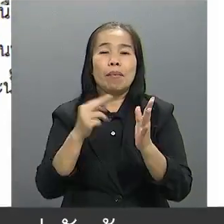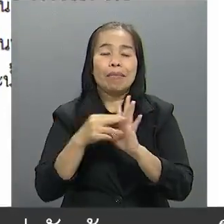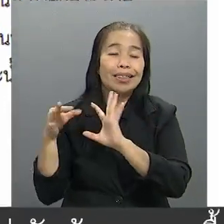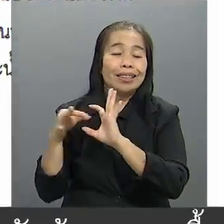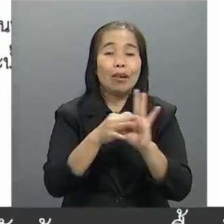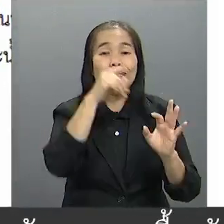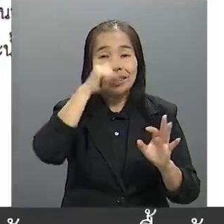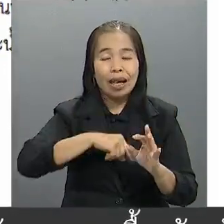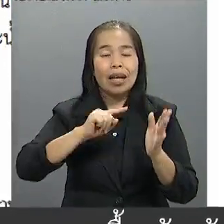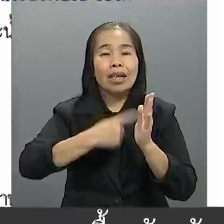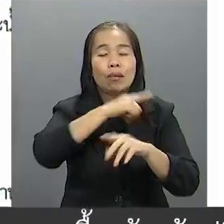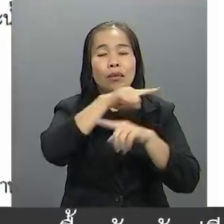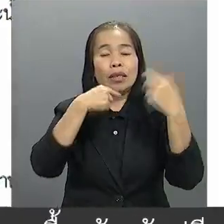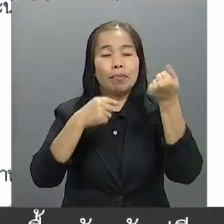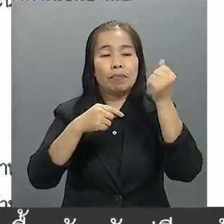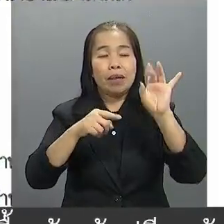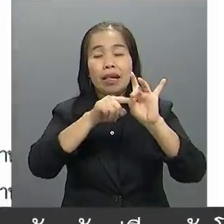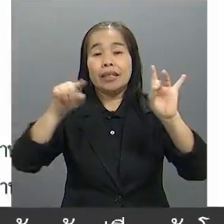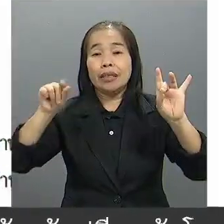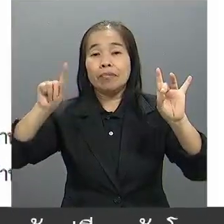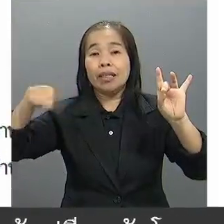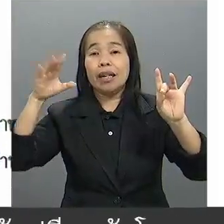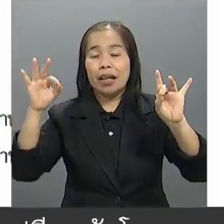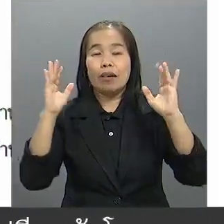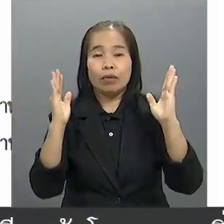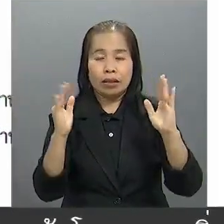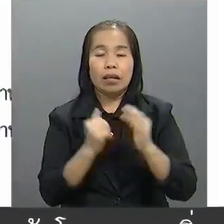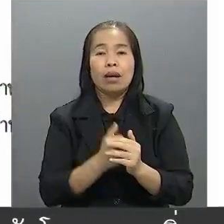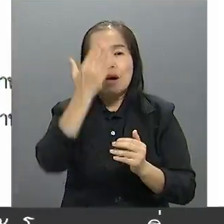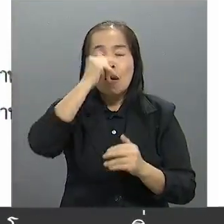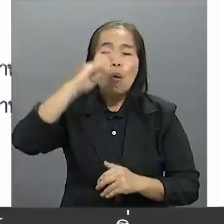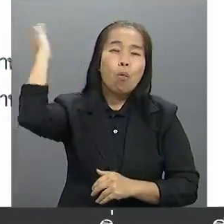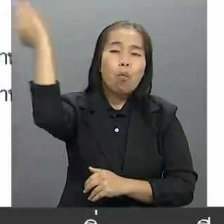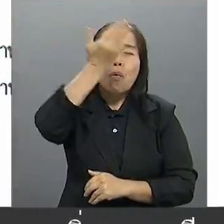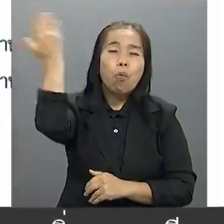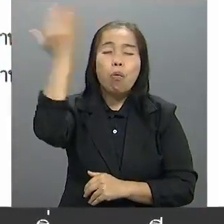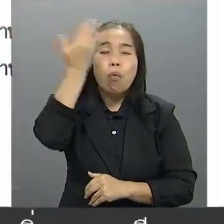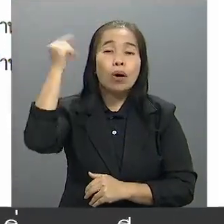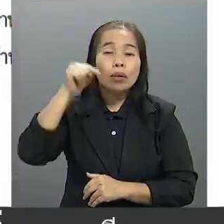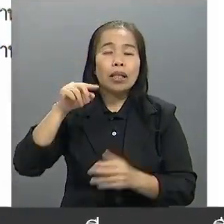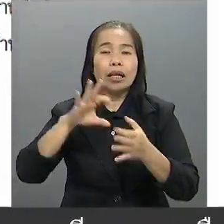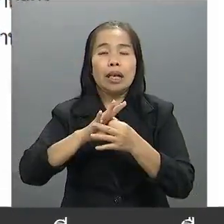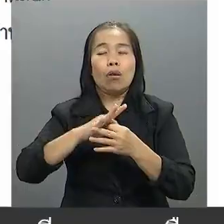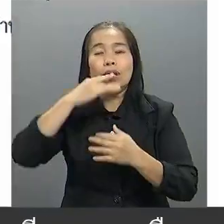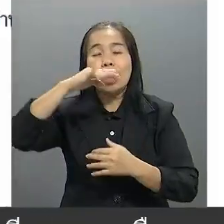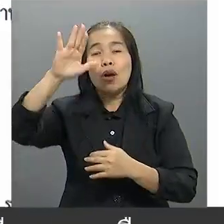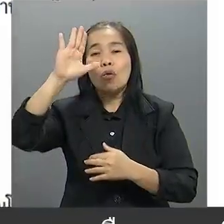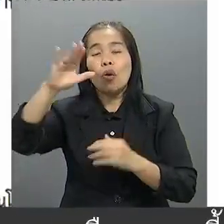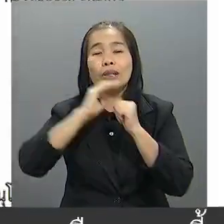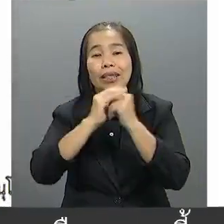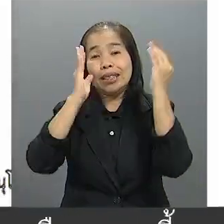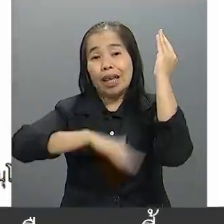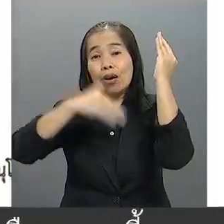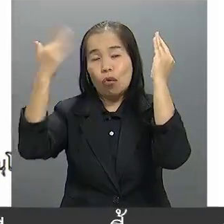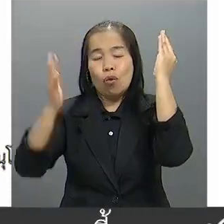ถึ 20 กัยายน โดยระบุนะคะว่า ภายุโนร้อนโ่อื่นบรเวณทะเลจีนใต้ตอนกลางมีสูกลางอยู่ห่างจาก